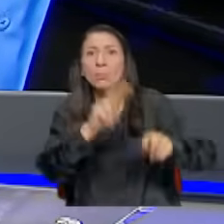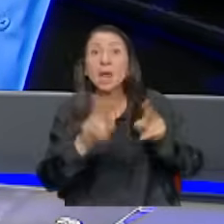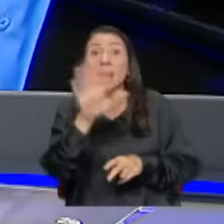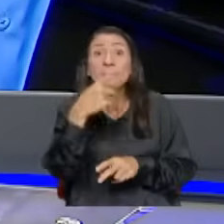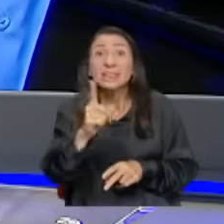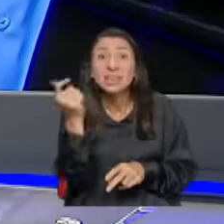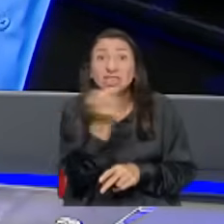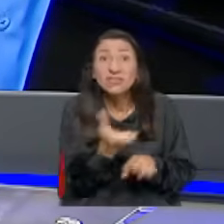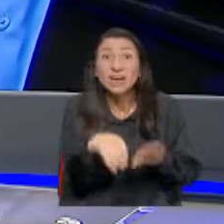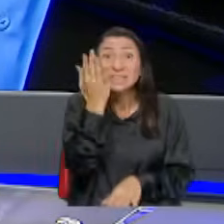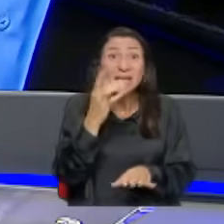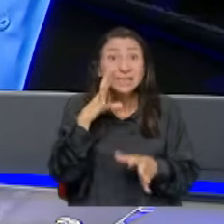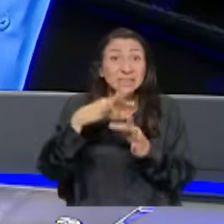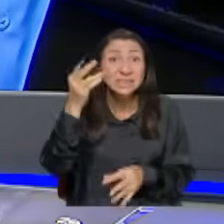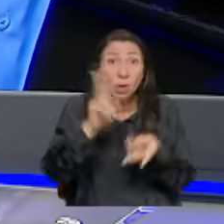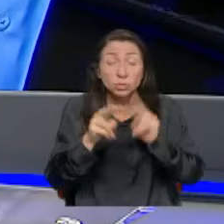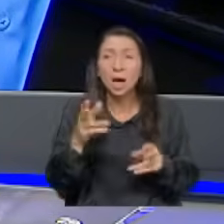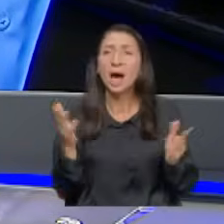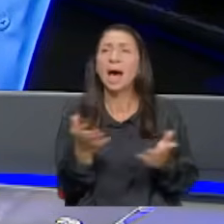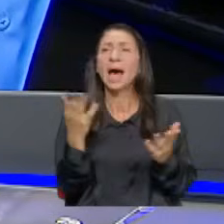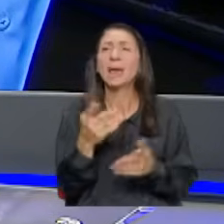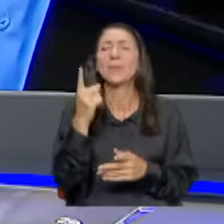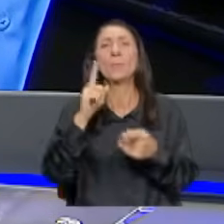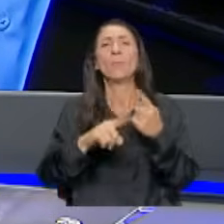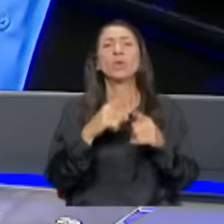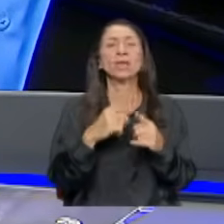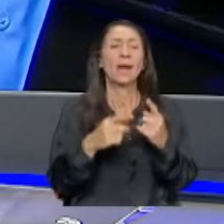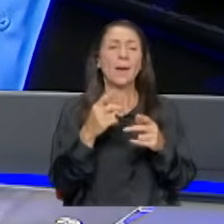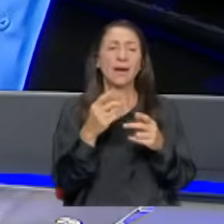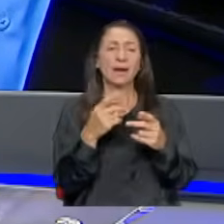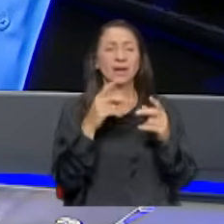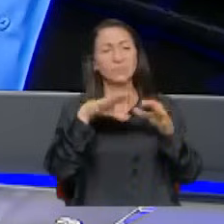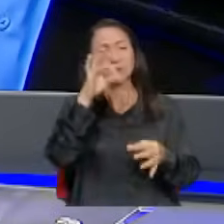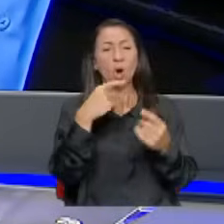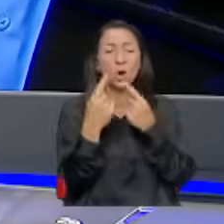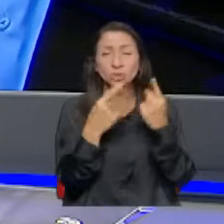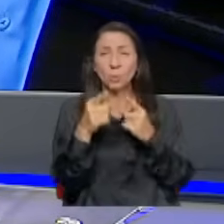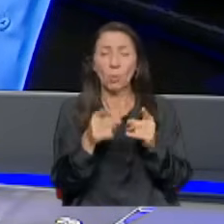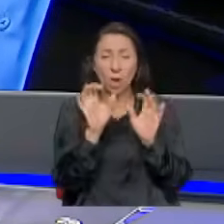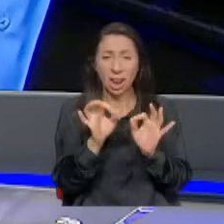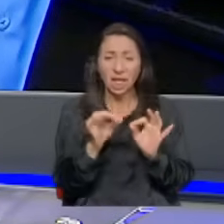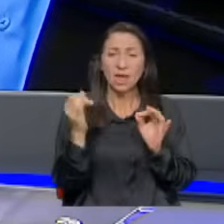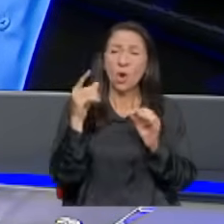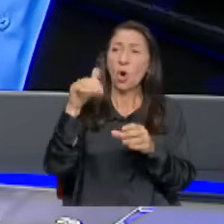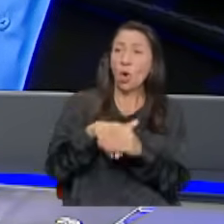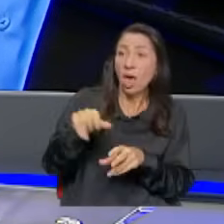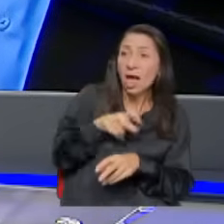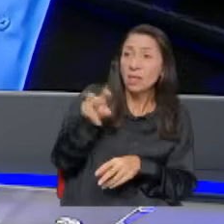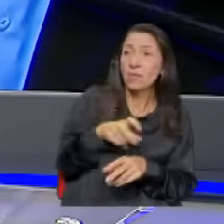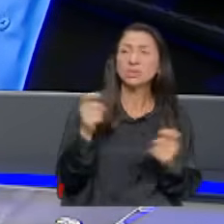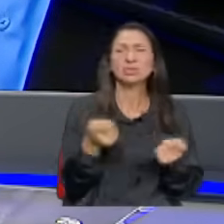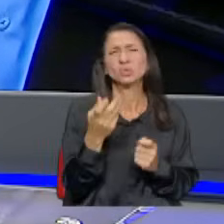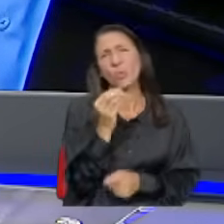50 binden fazla yurttaşımız hayatını kaybetmişken hala bir siyaset malzemesi yapmak ve bunun üzerinden işte oy devşirmeye